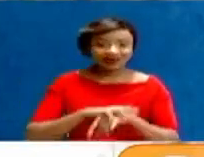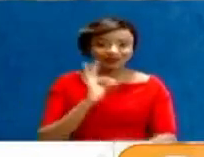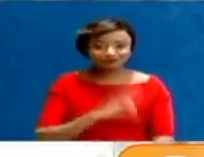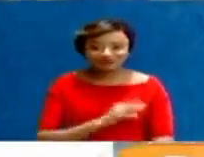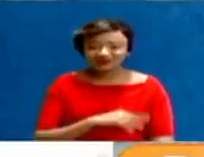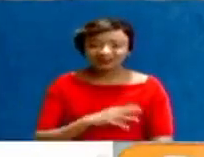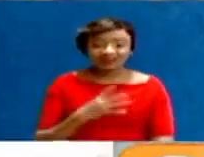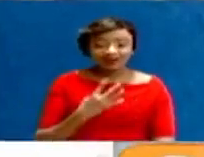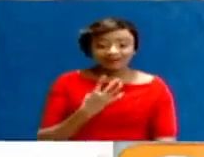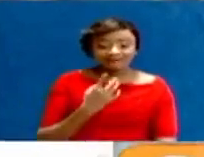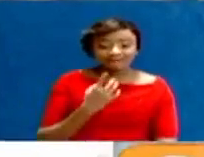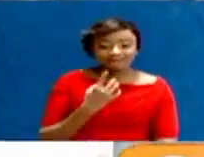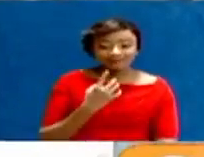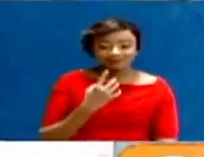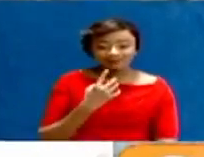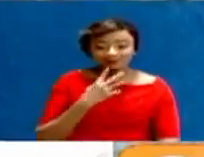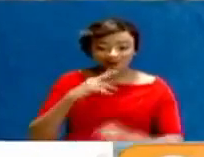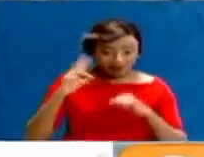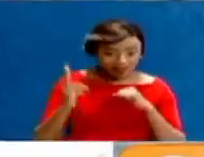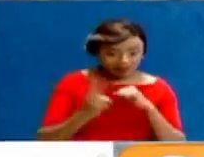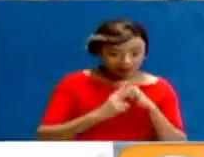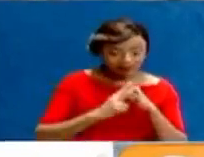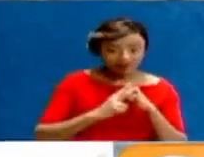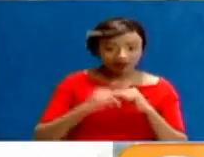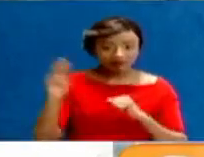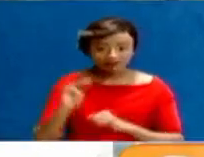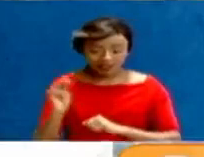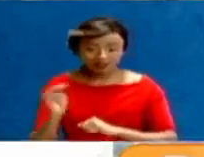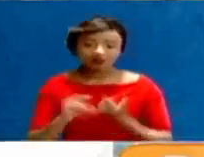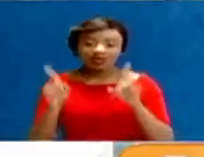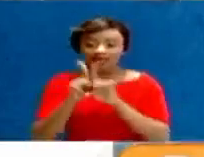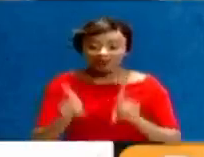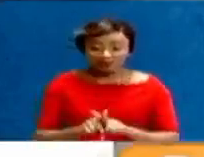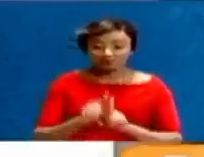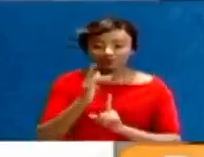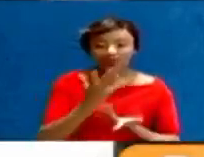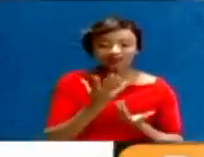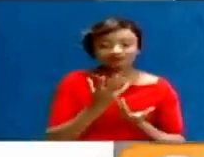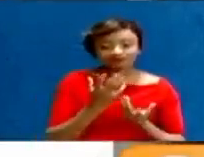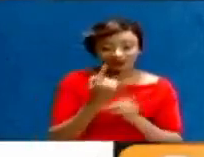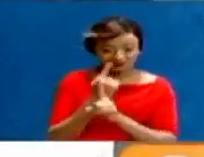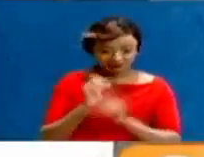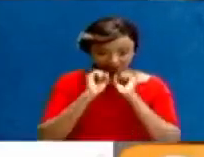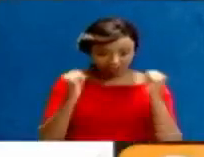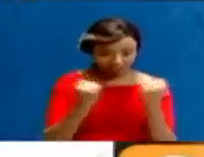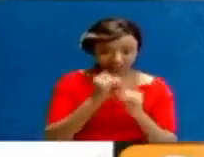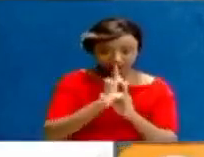milioni 700. Amedaiwa kuuza pembe 35 za kifaru na zaidi ya 100 za ndovu.